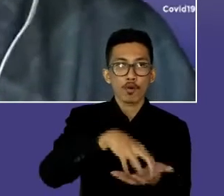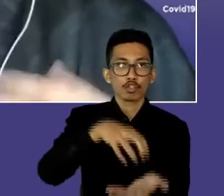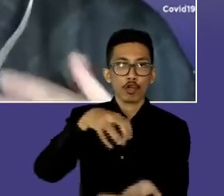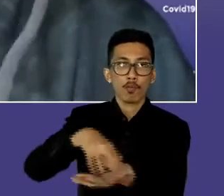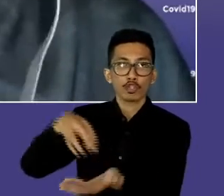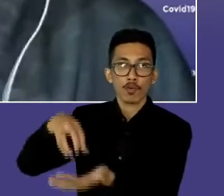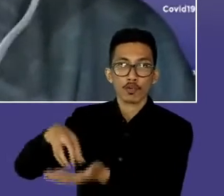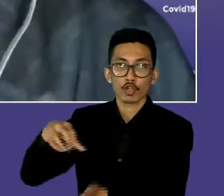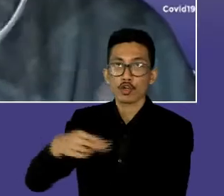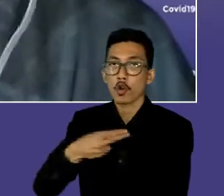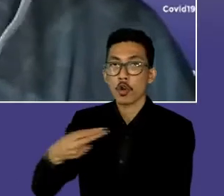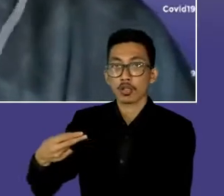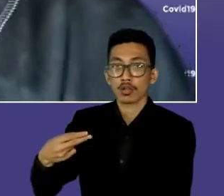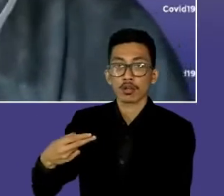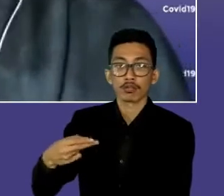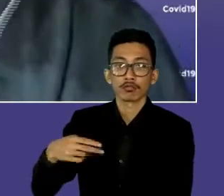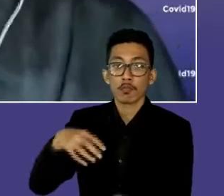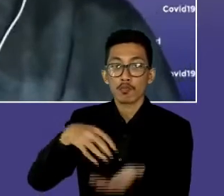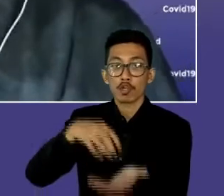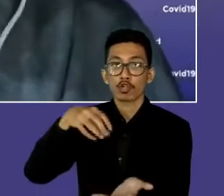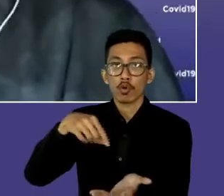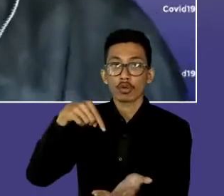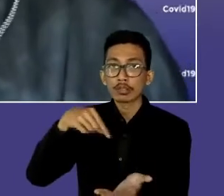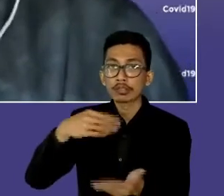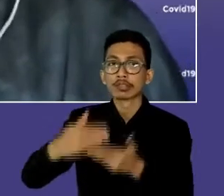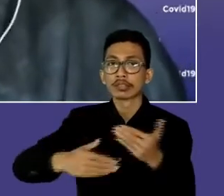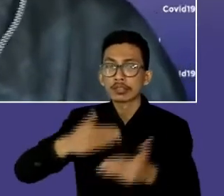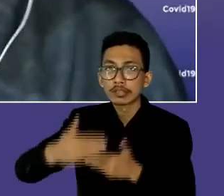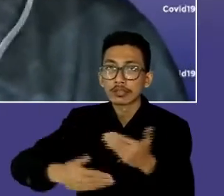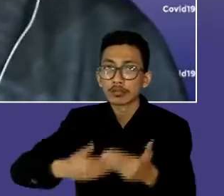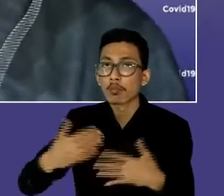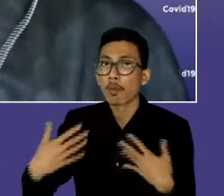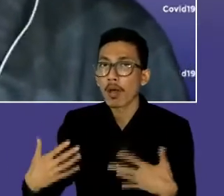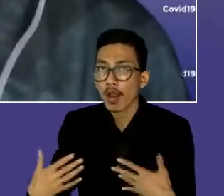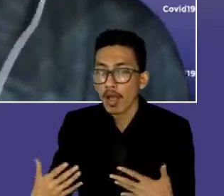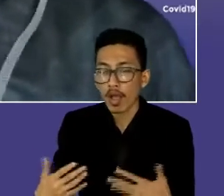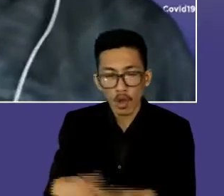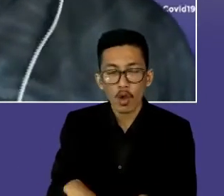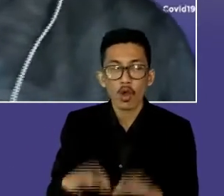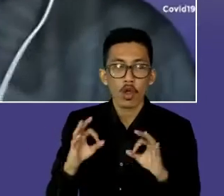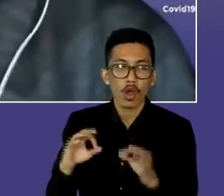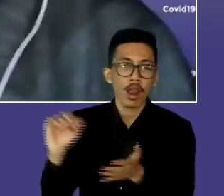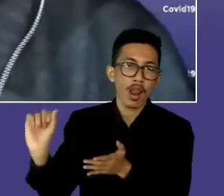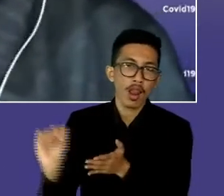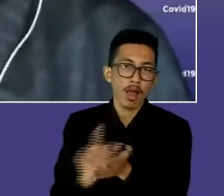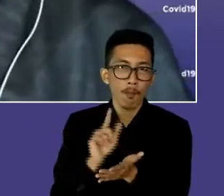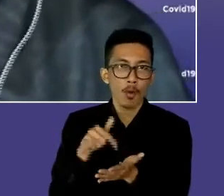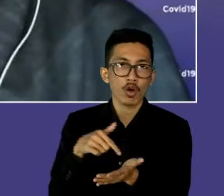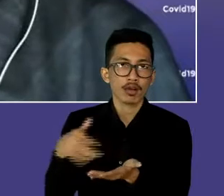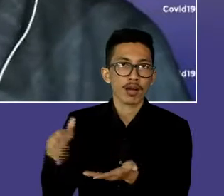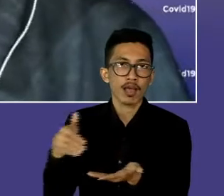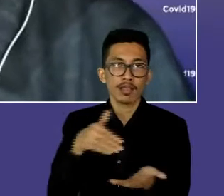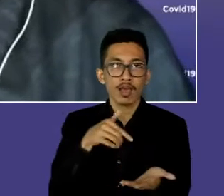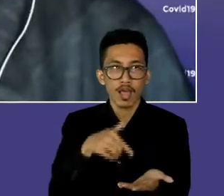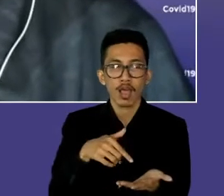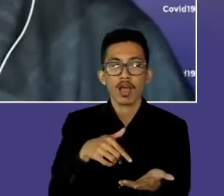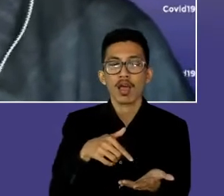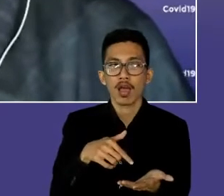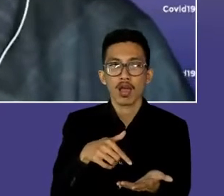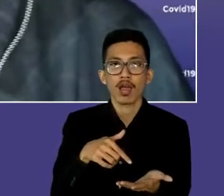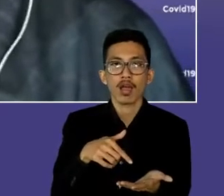Indonesia? Betul. Kerja nggak sih, jalan nggak sih, gitu kan? Jadi ini adalah yang kami terima di Satgas Penanganan